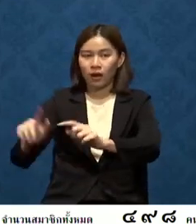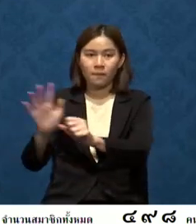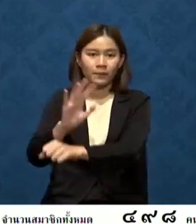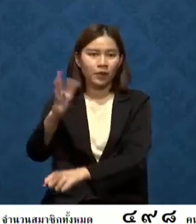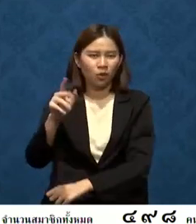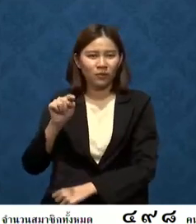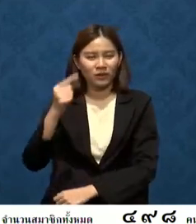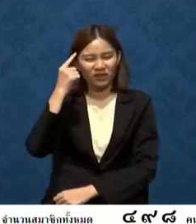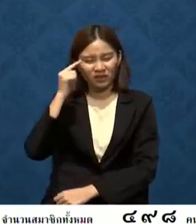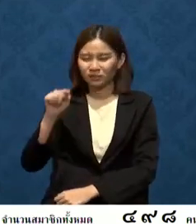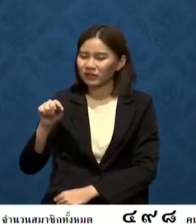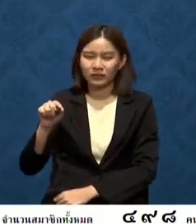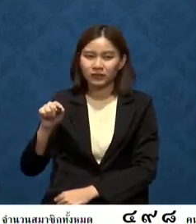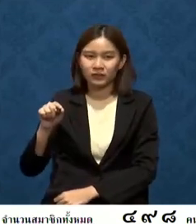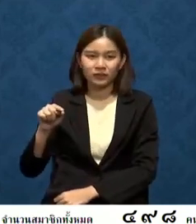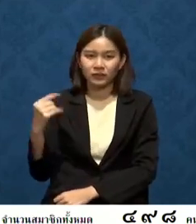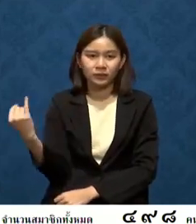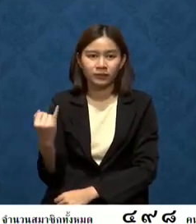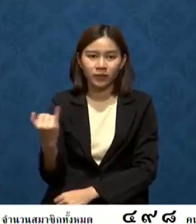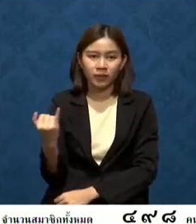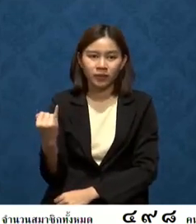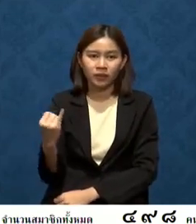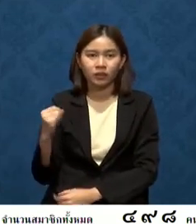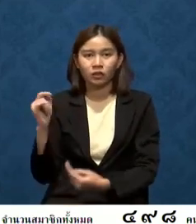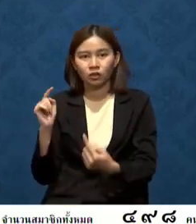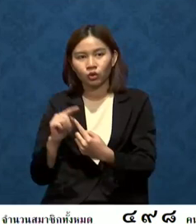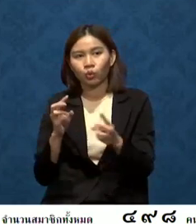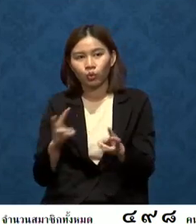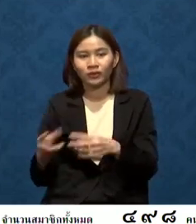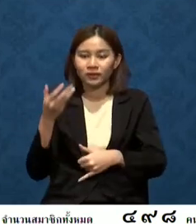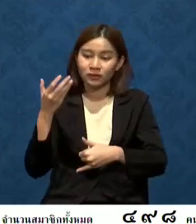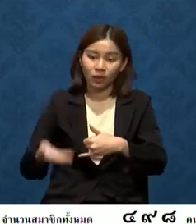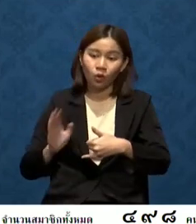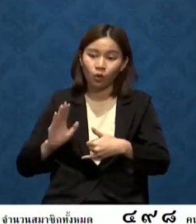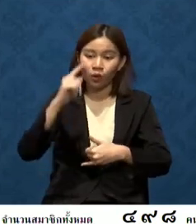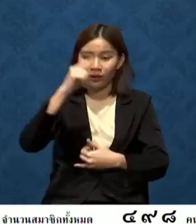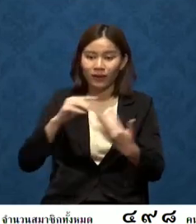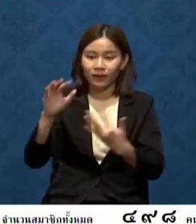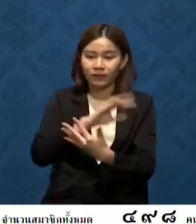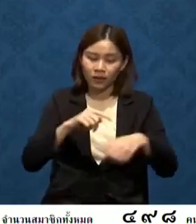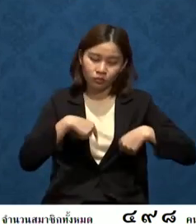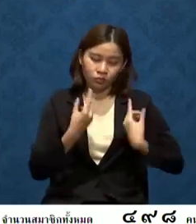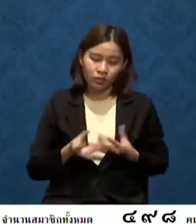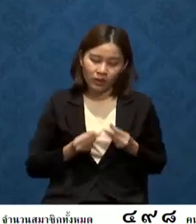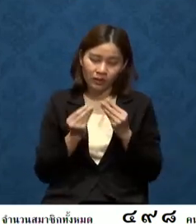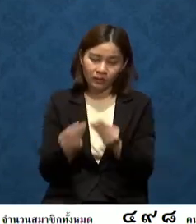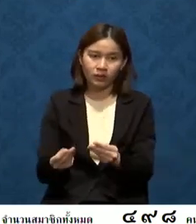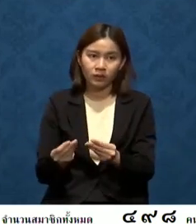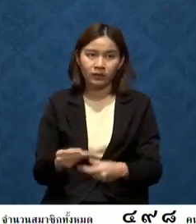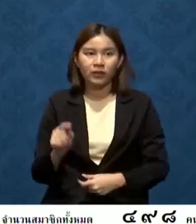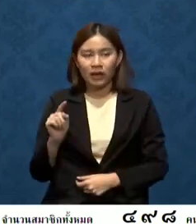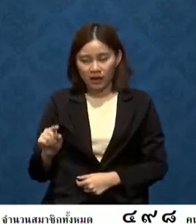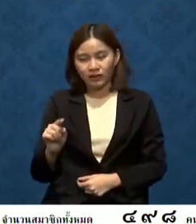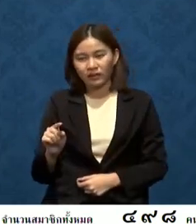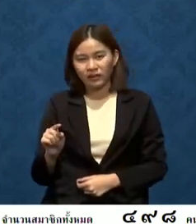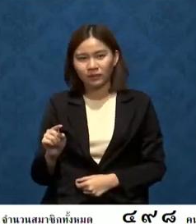านี้มันโหดร้ายจนเกินไปกับลักษณะนิสัยของคนไทยที่มีความเอื้อเฟื้อเผื่อแผ่อันนี้ต้องดู